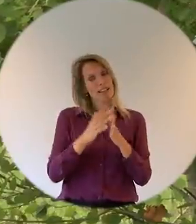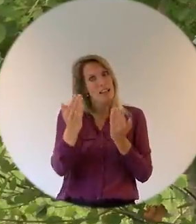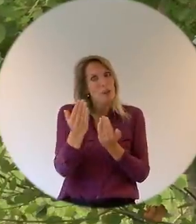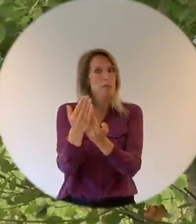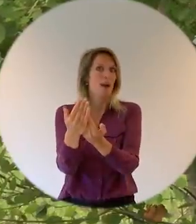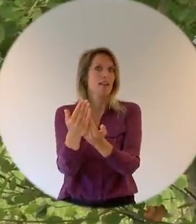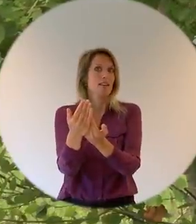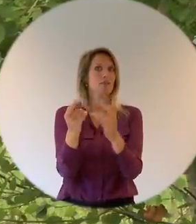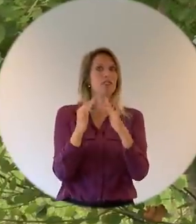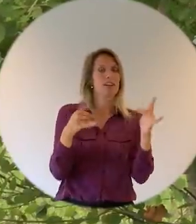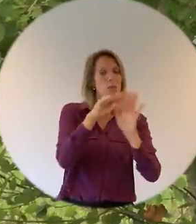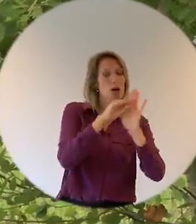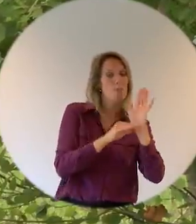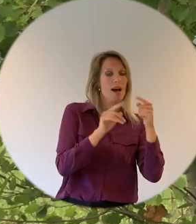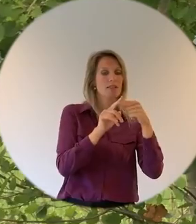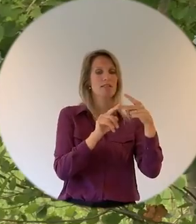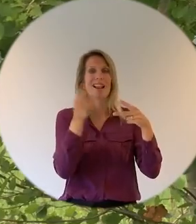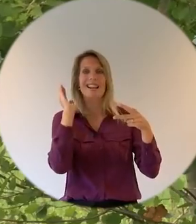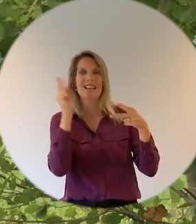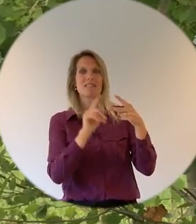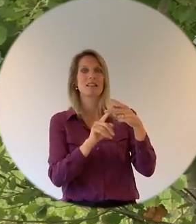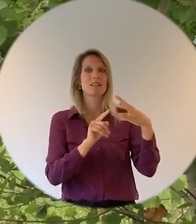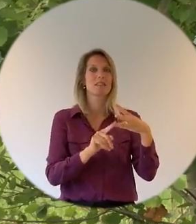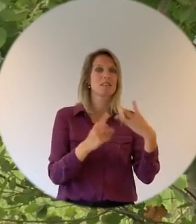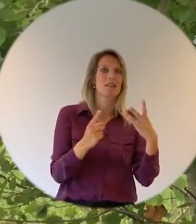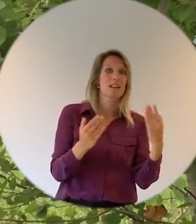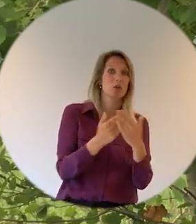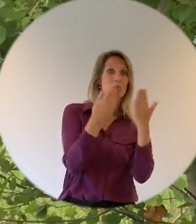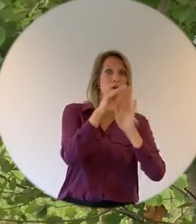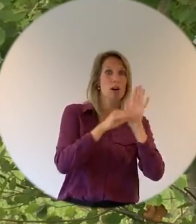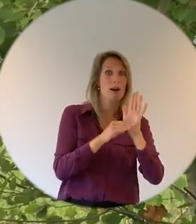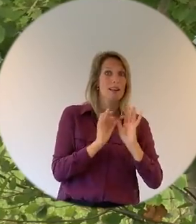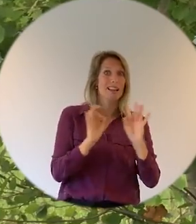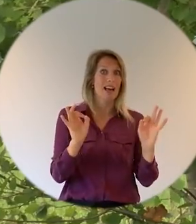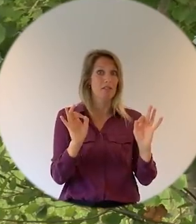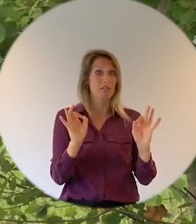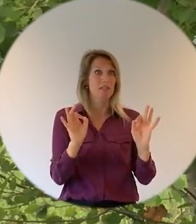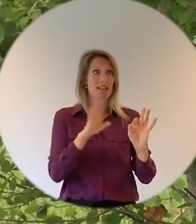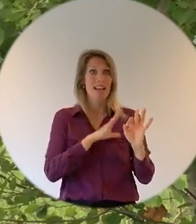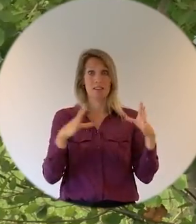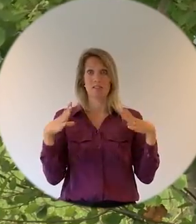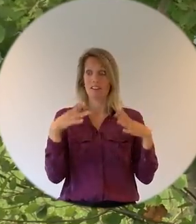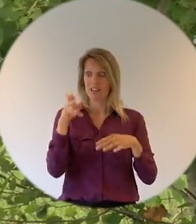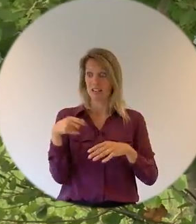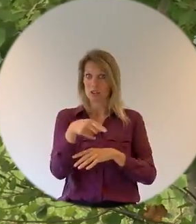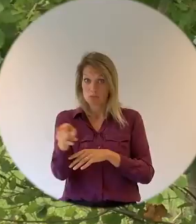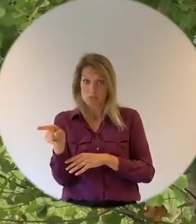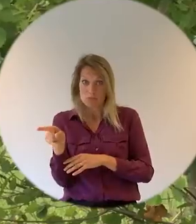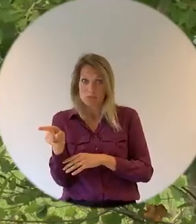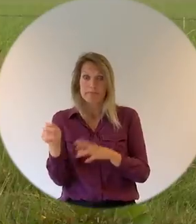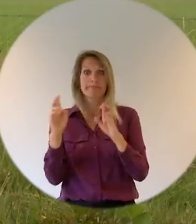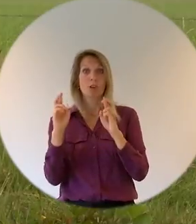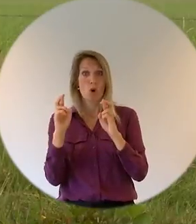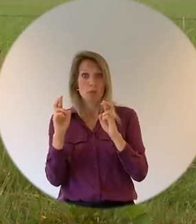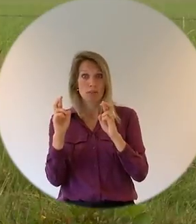zoals lezingen en muziek en het natuurprogramma Gaaf. Het team vrijwilligers van LPB Media hoopt dat deze programma's, waaronder